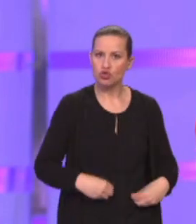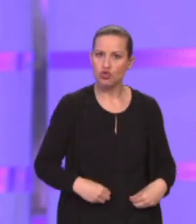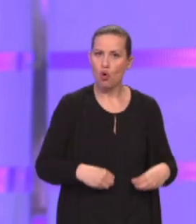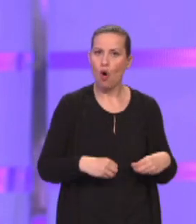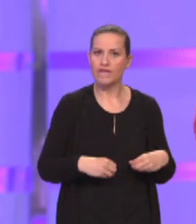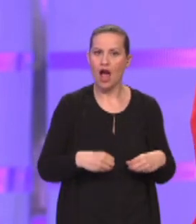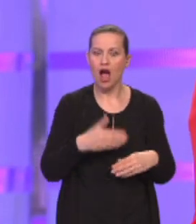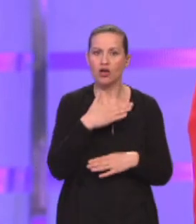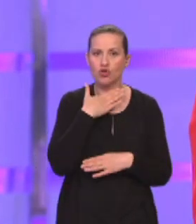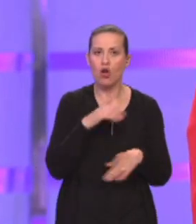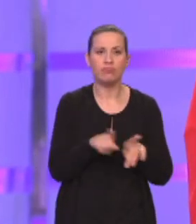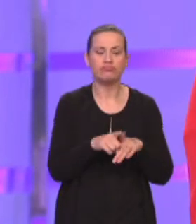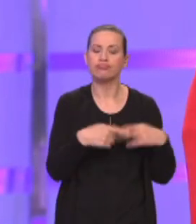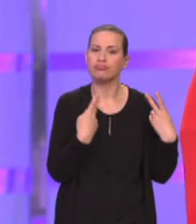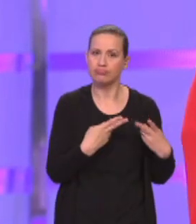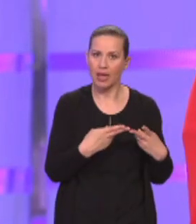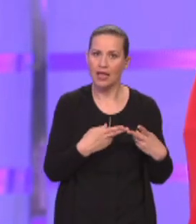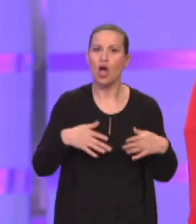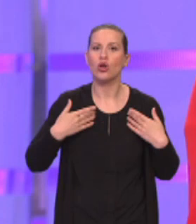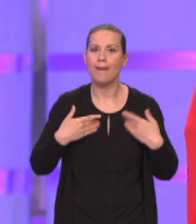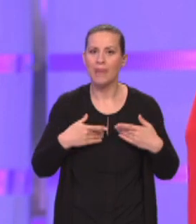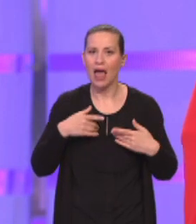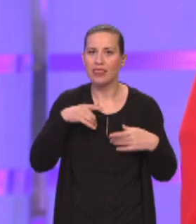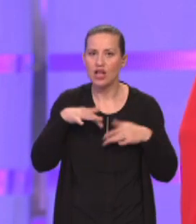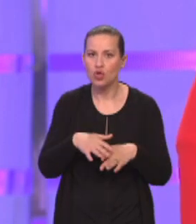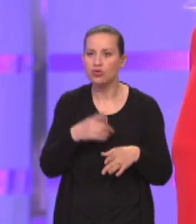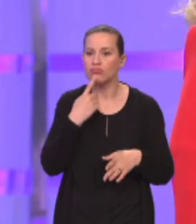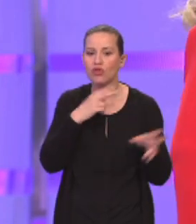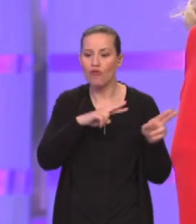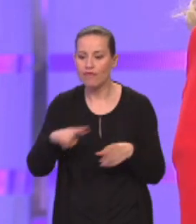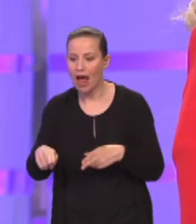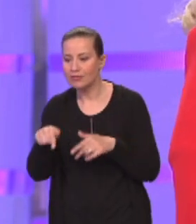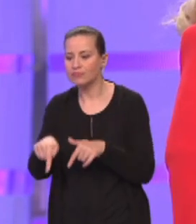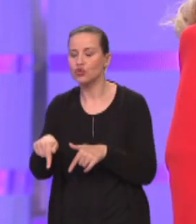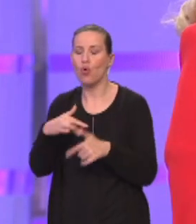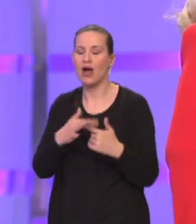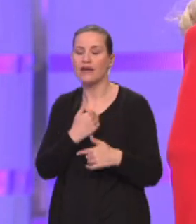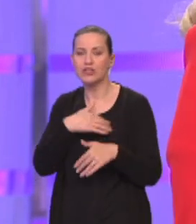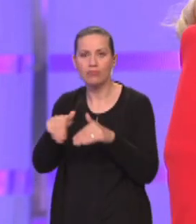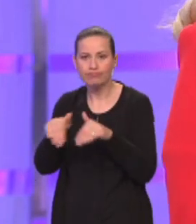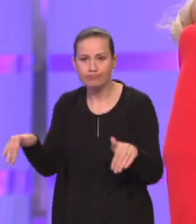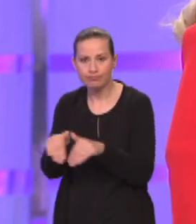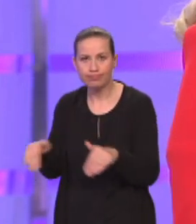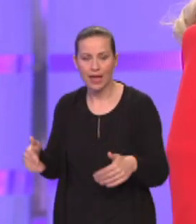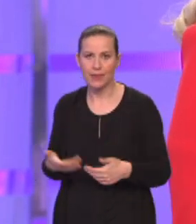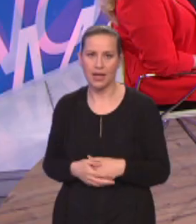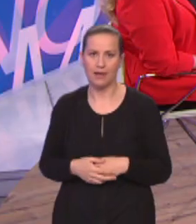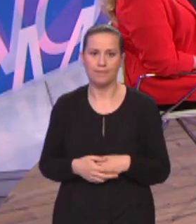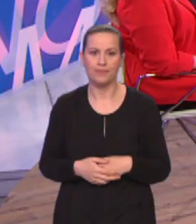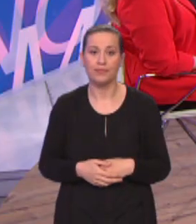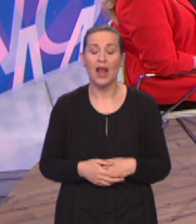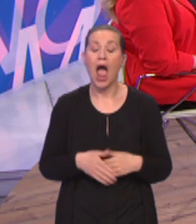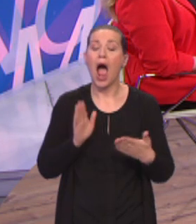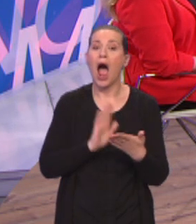vrednuju. I onda tu dolaze ti mladi povratnici, dolaze do određenih prepreka gdje smatram. A ovako kao recimo